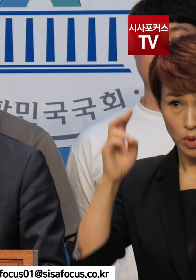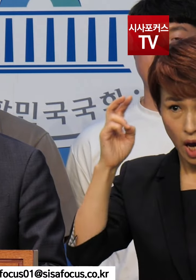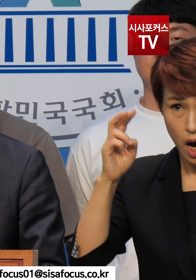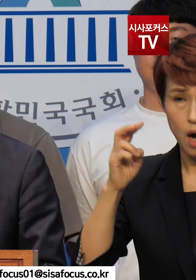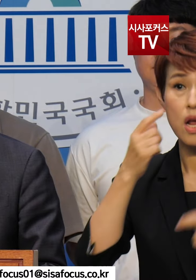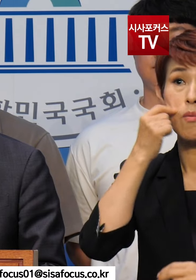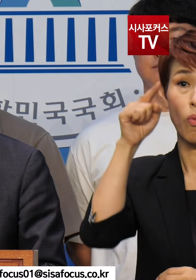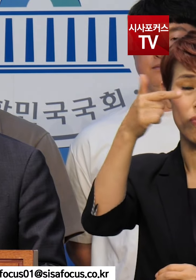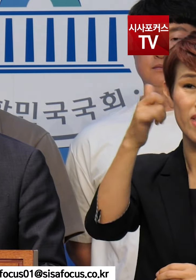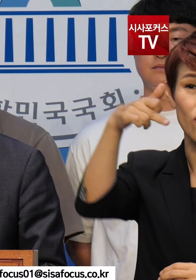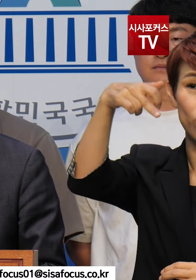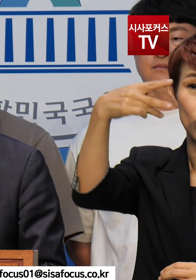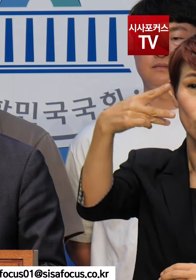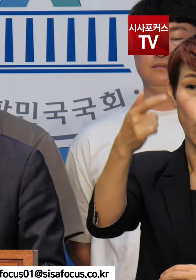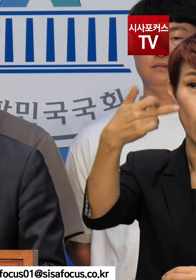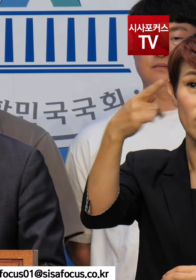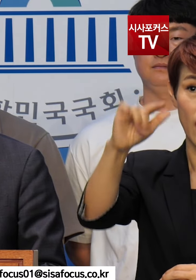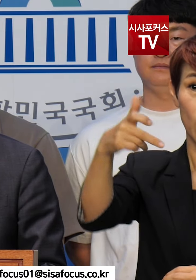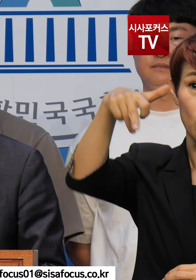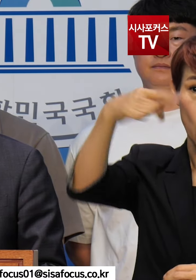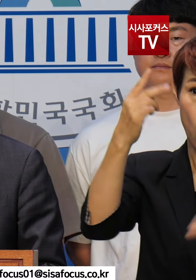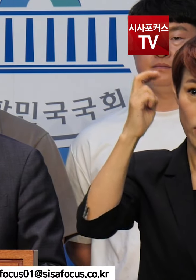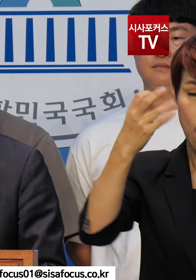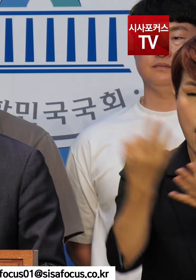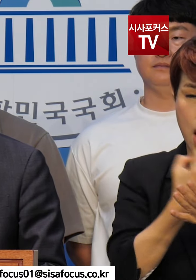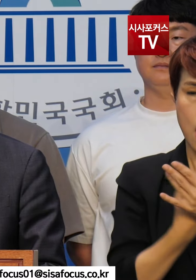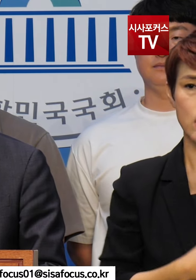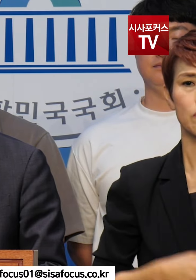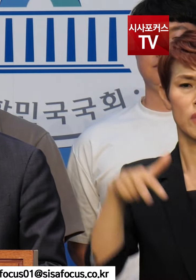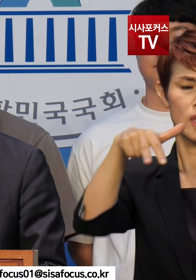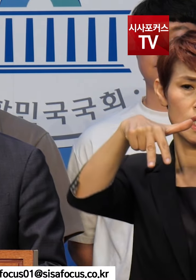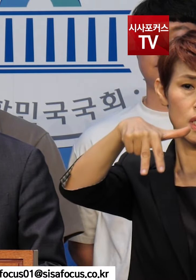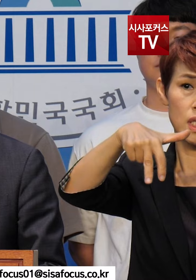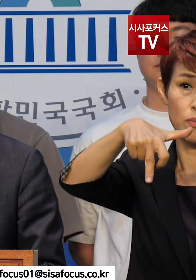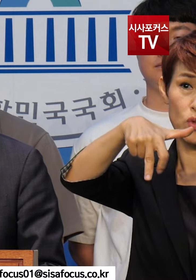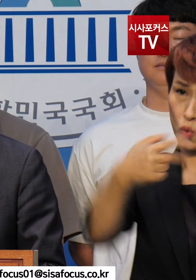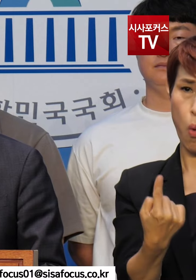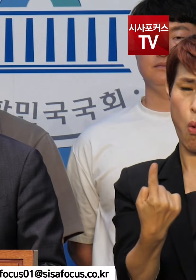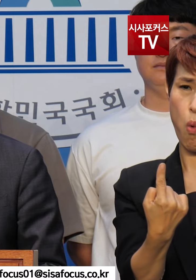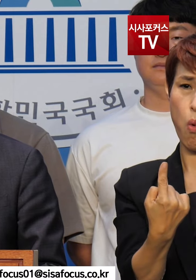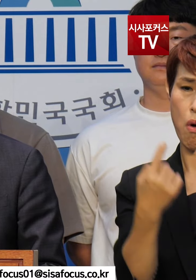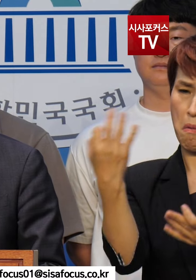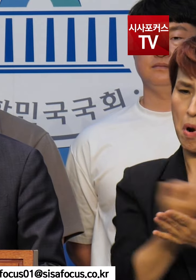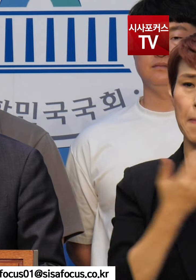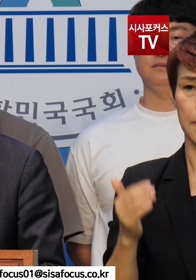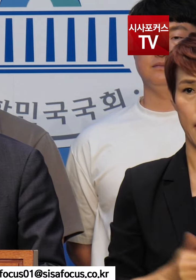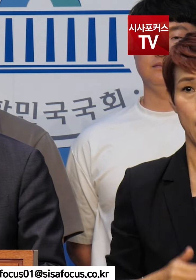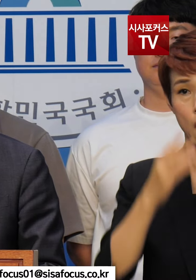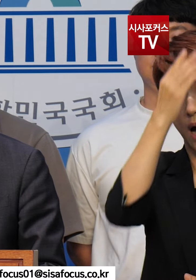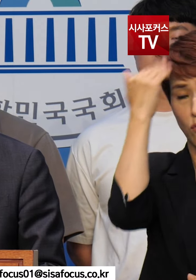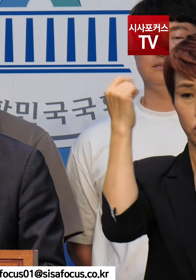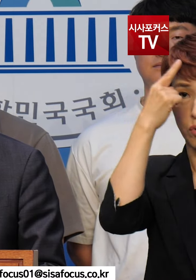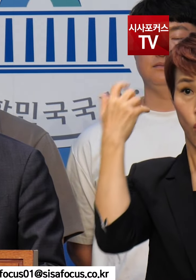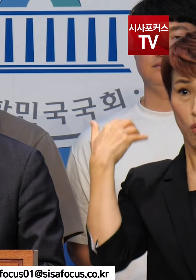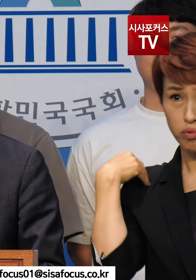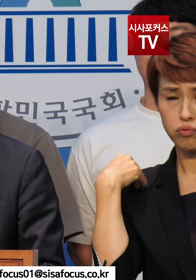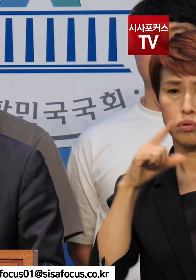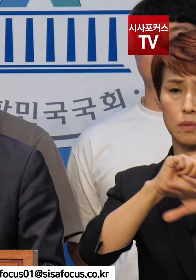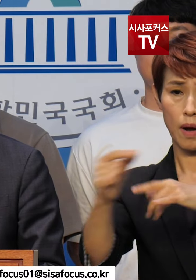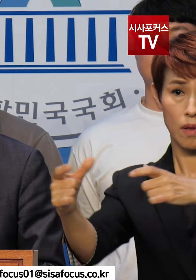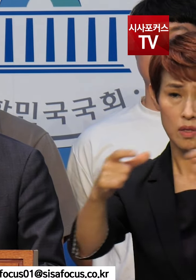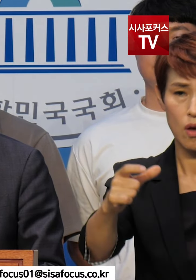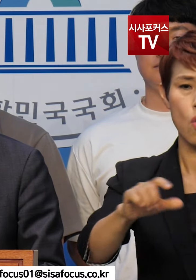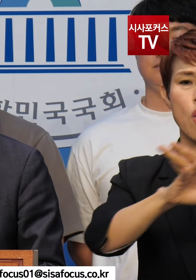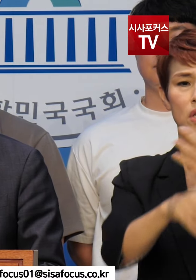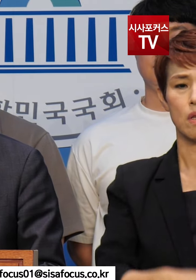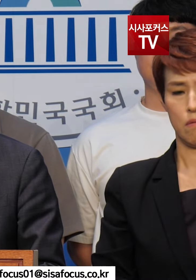일본 니또덴코가 벌어들인 돈은 17조 원이 넘습니다. 한국 정부와 지방자치단체는 외국인 투자기업이라는